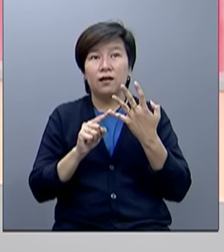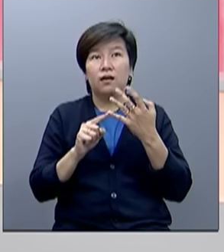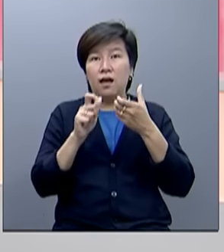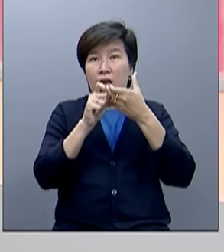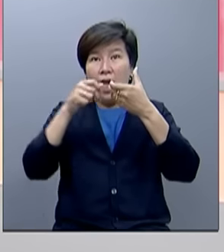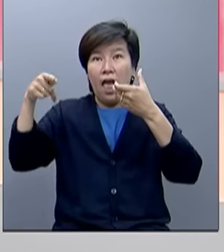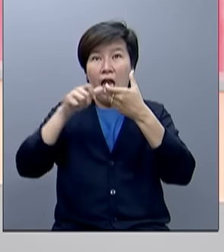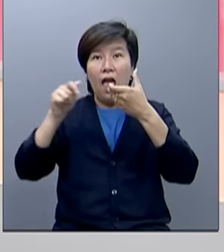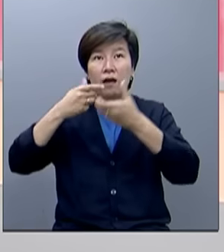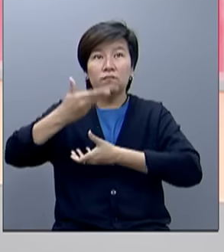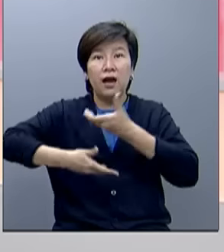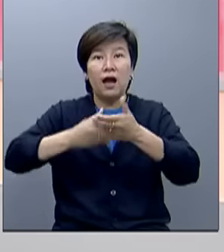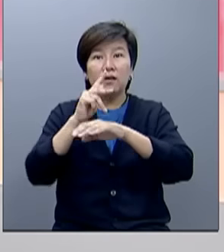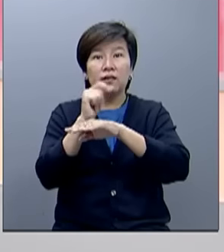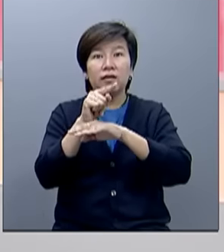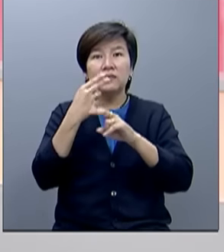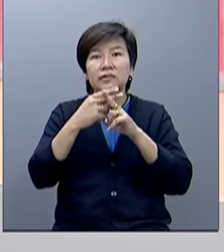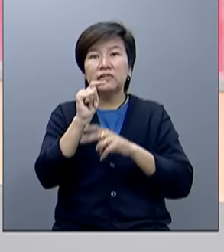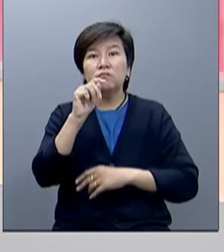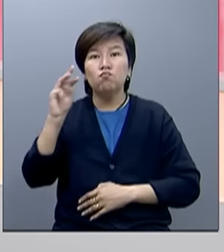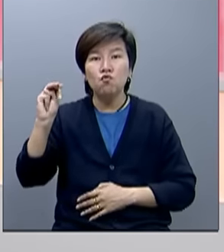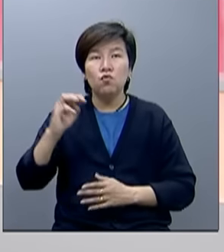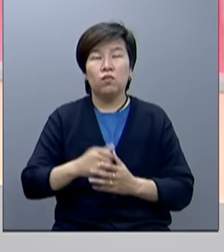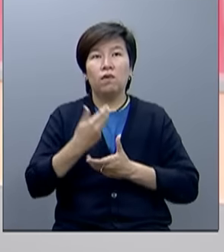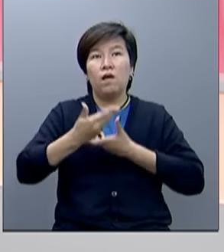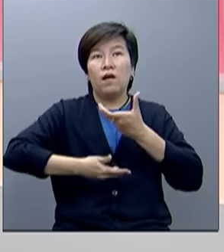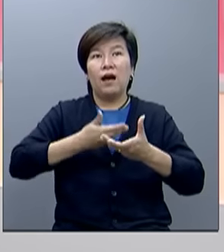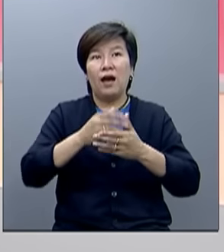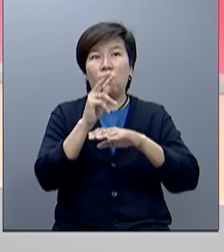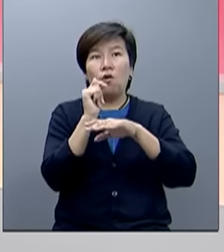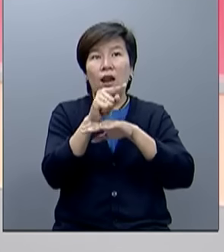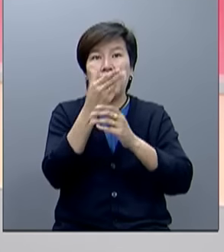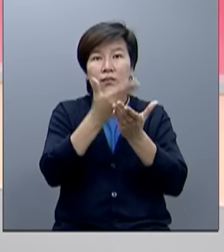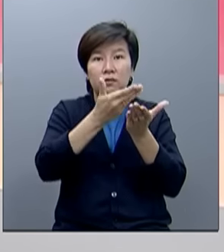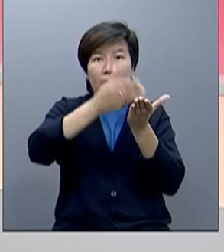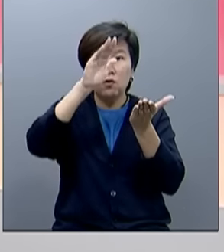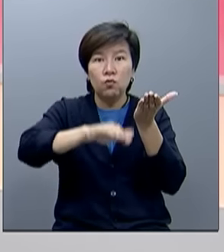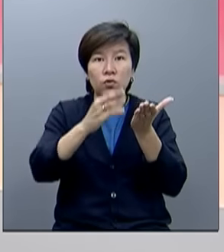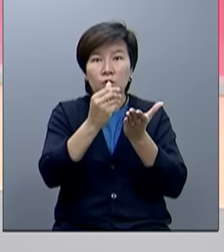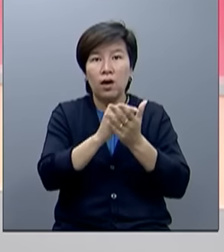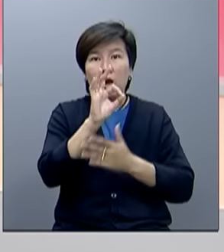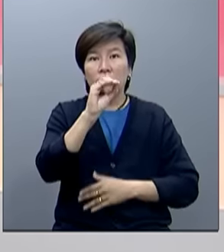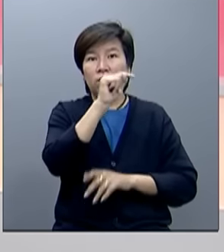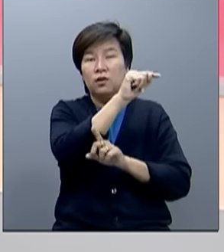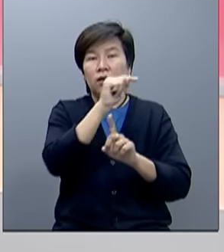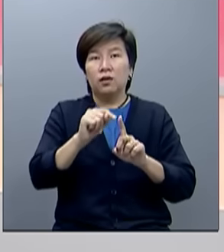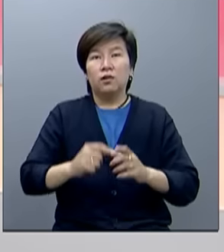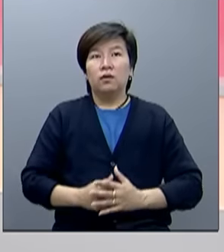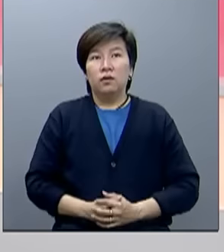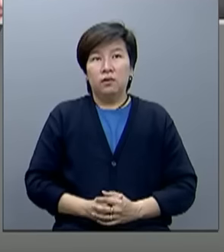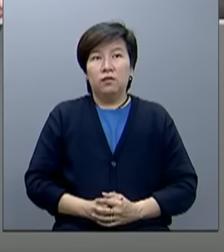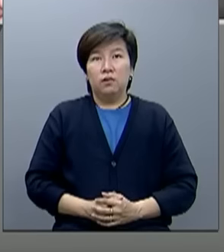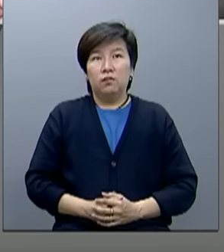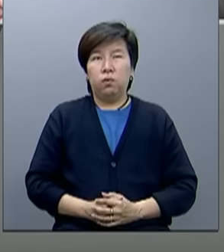มีแอปพลิเคชันทมูด้วยเขาขายสินค้าออนอลนลดราคาสูงสุดถึง 90%เลยนะครับถ้าใช้คำว่า